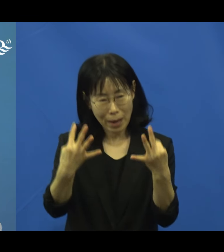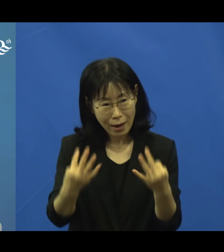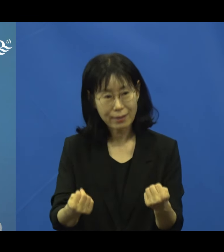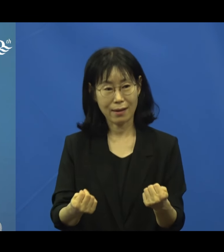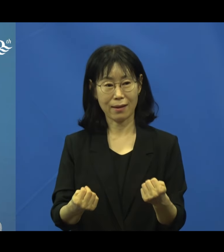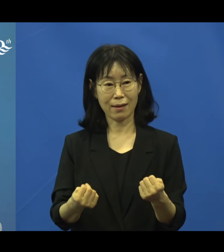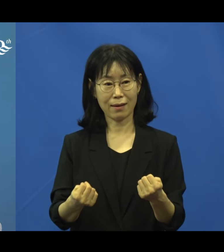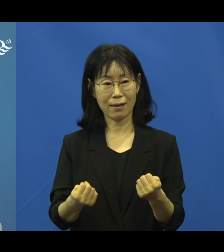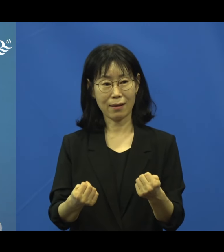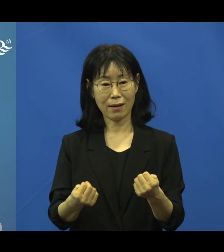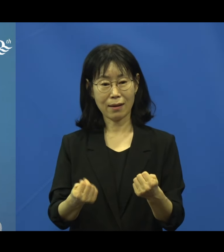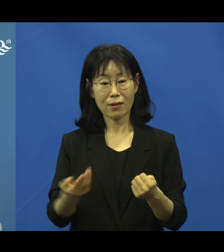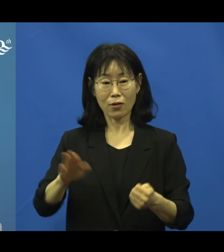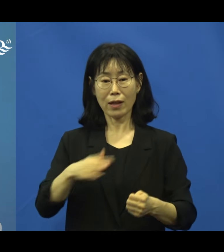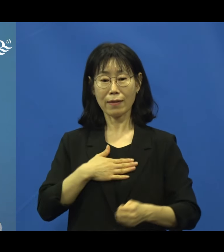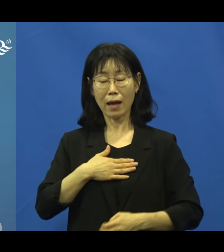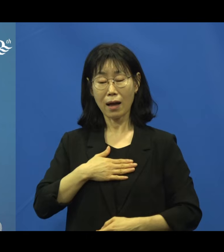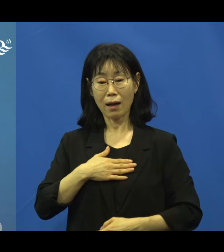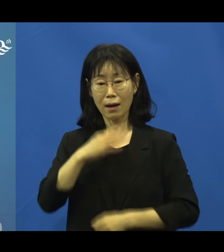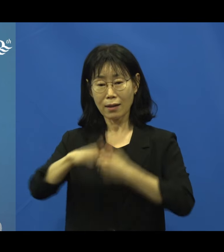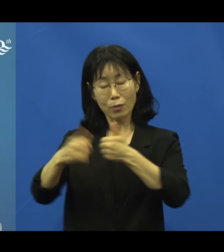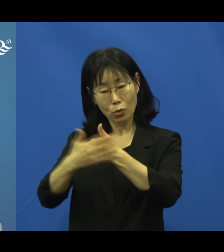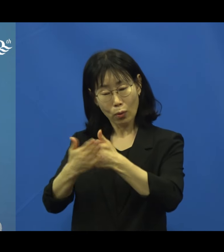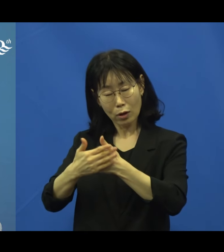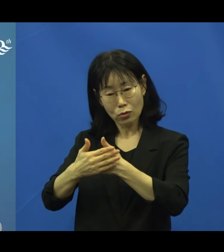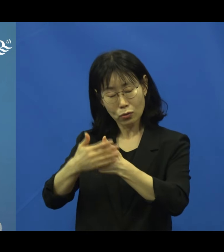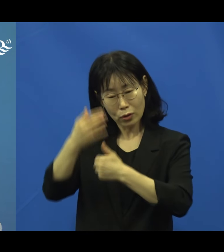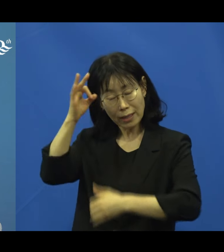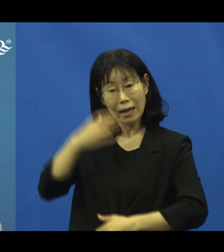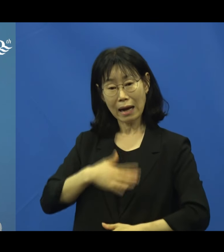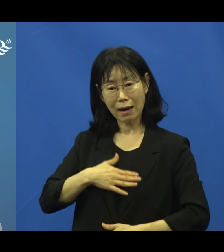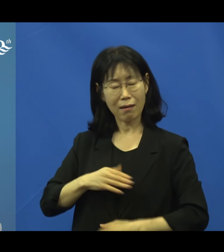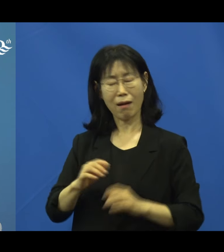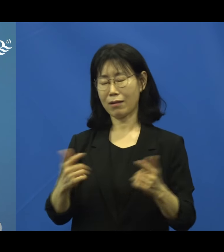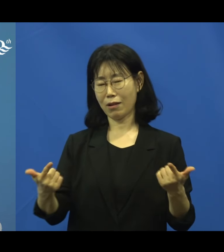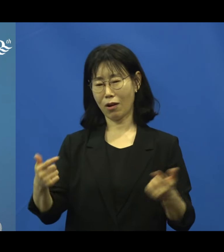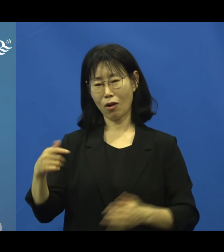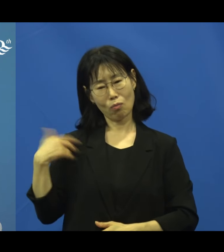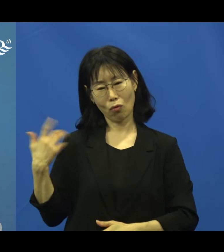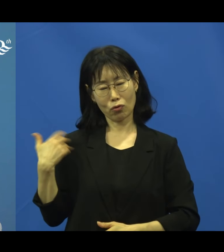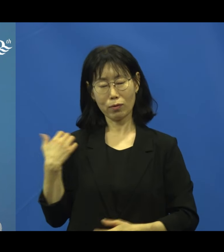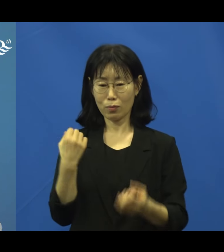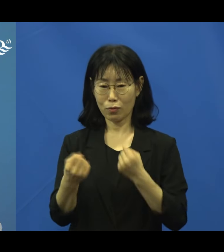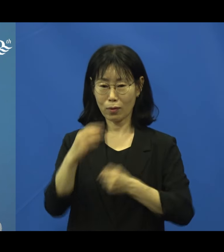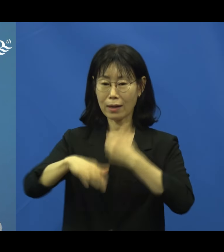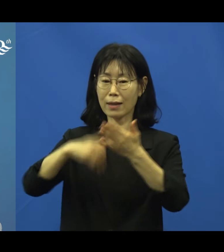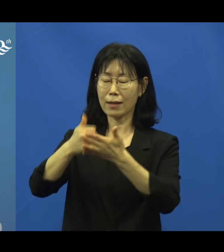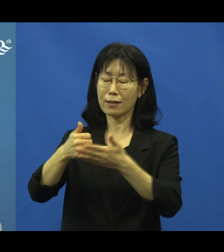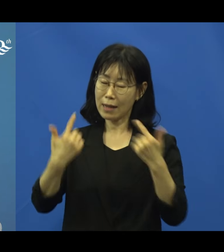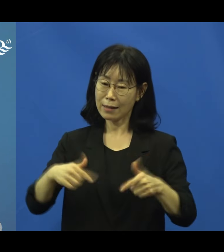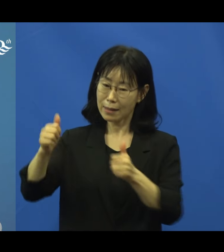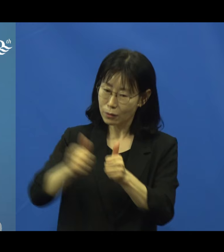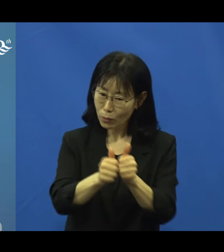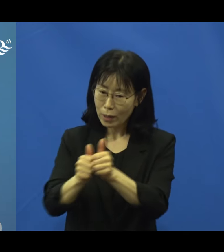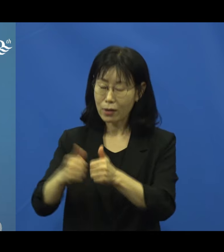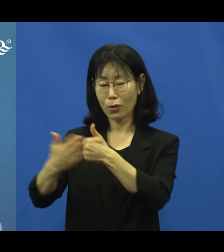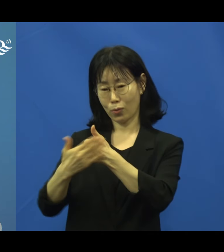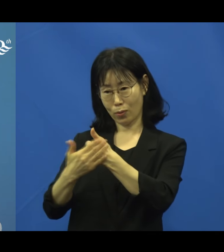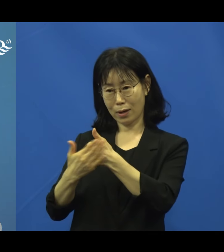갔어요. 여기 살아있는 거, 여기 은혜 받고 여기 이 자리에 앉아있고 이런 신앙생활 하는 거는